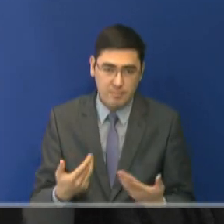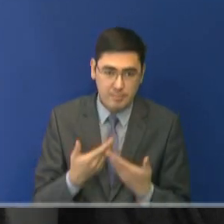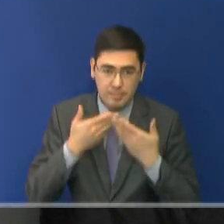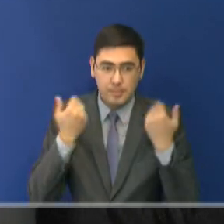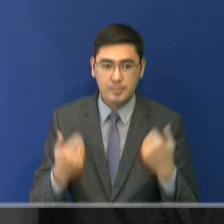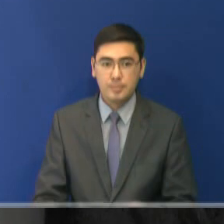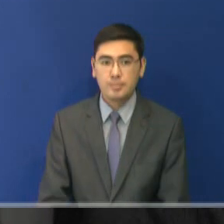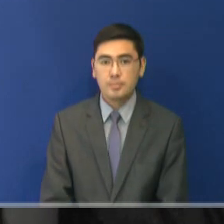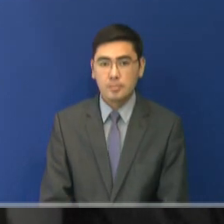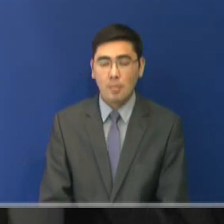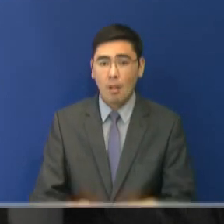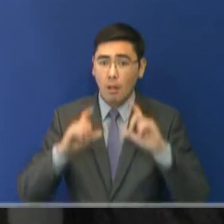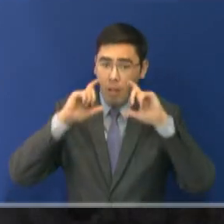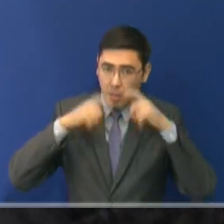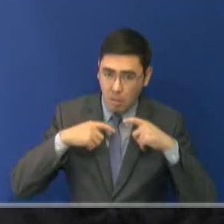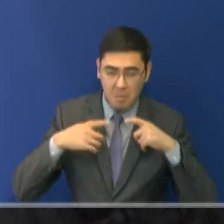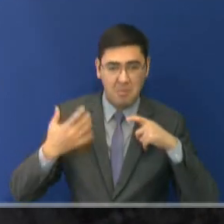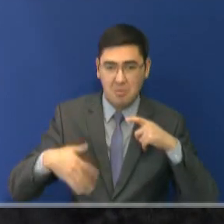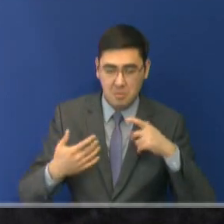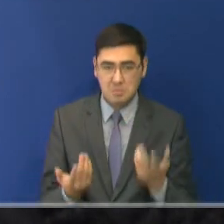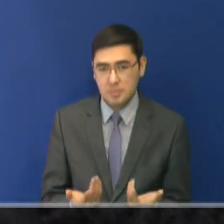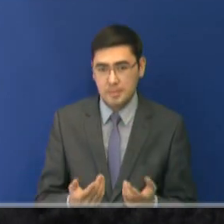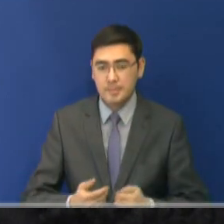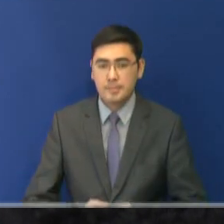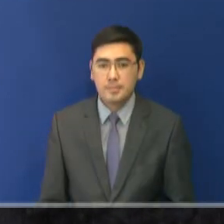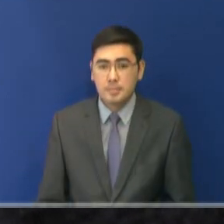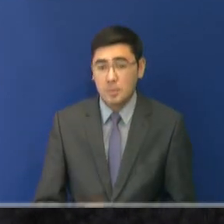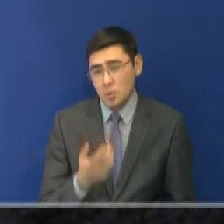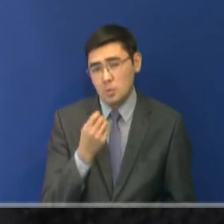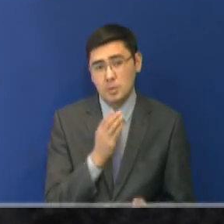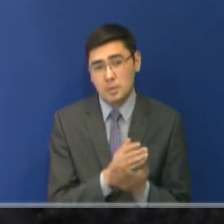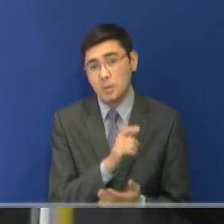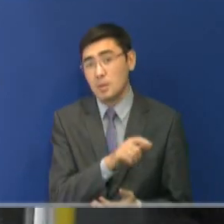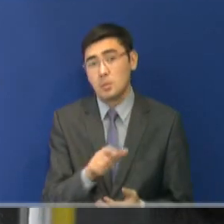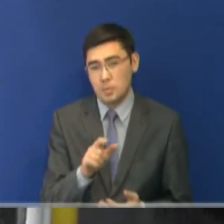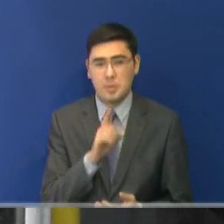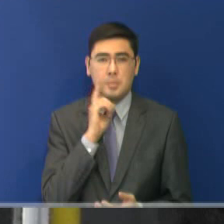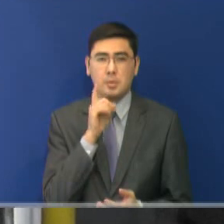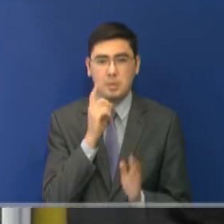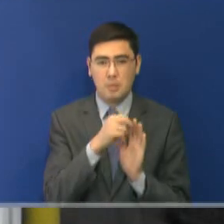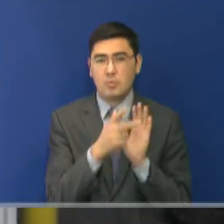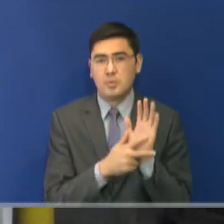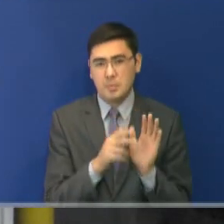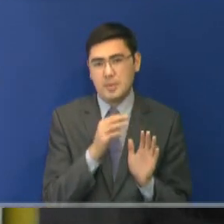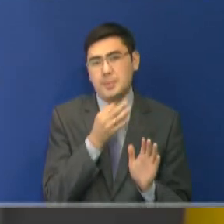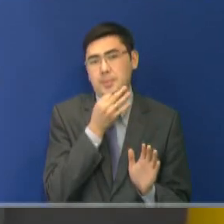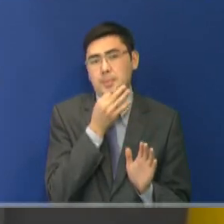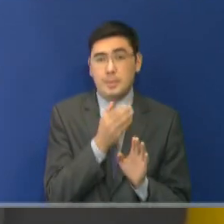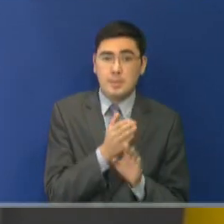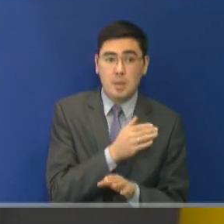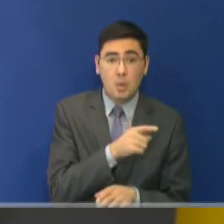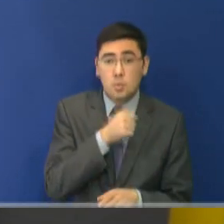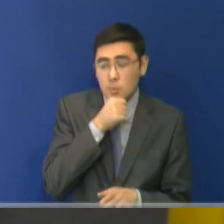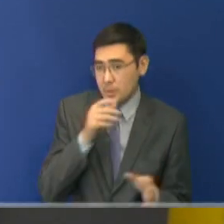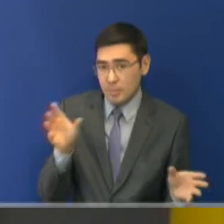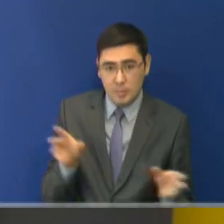Это же неправильно. Ну вот, говоришь, бесполезно. Среди нарушителей были и несовершеннолетние граждане. Так как они находились без взрослых, сотрудники полиции